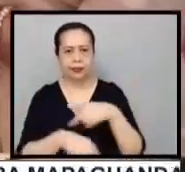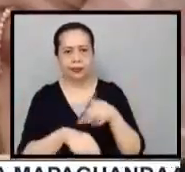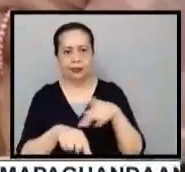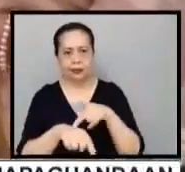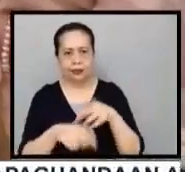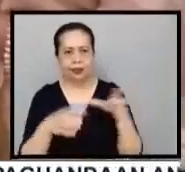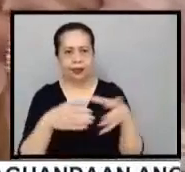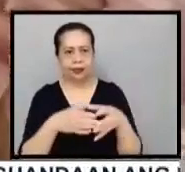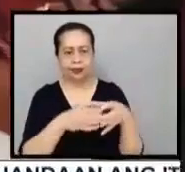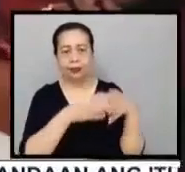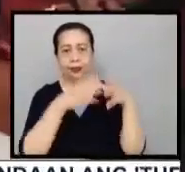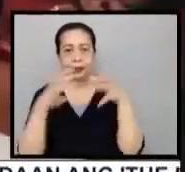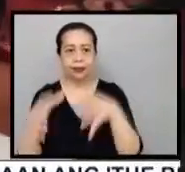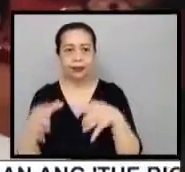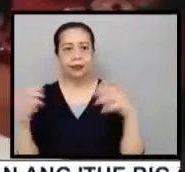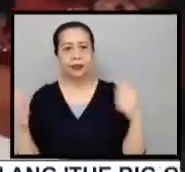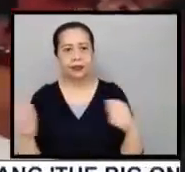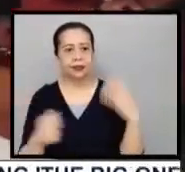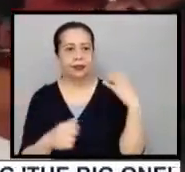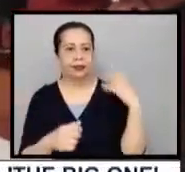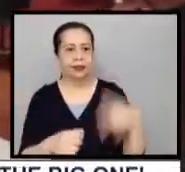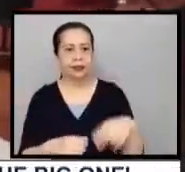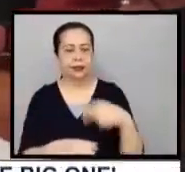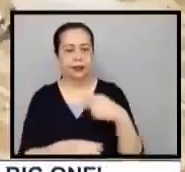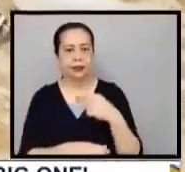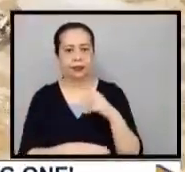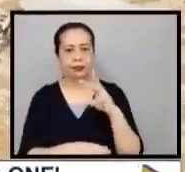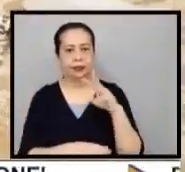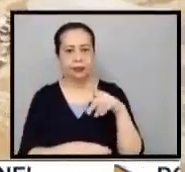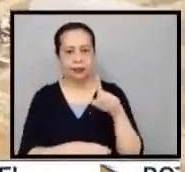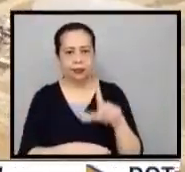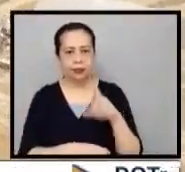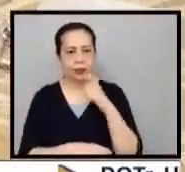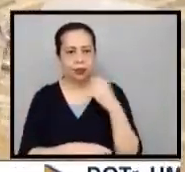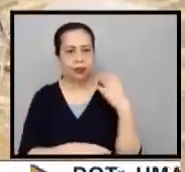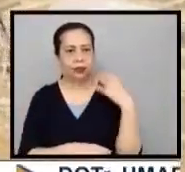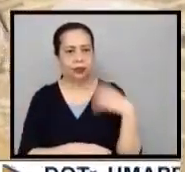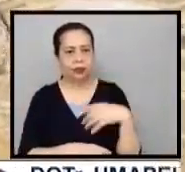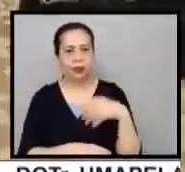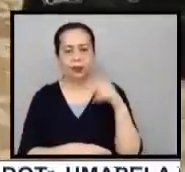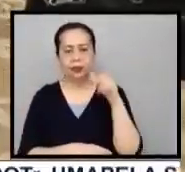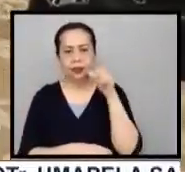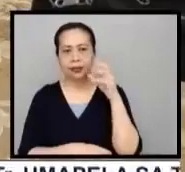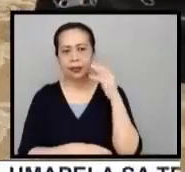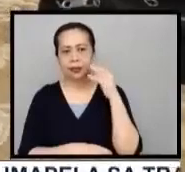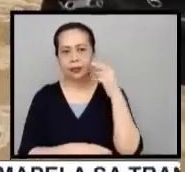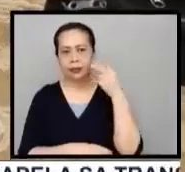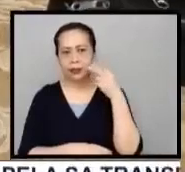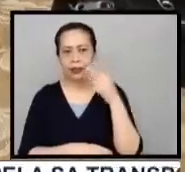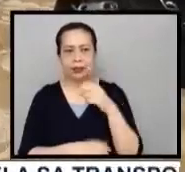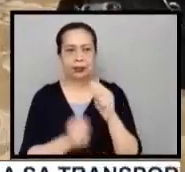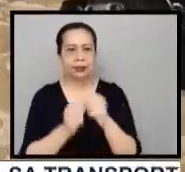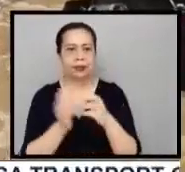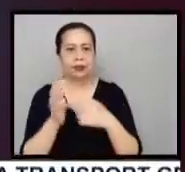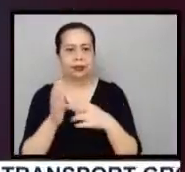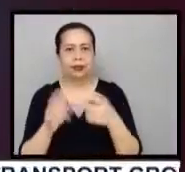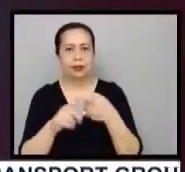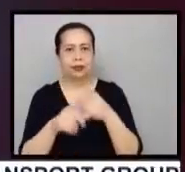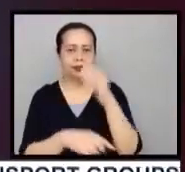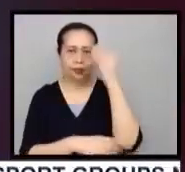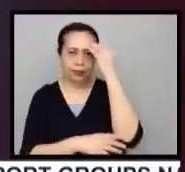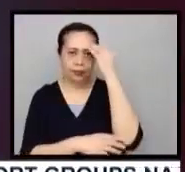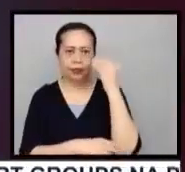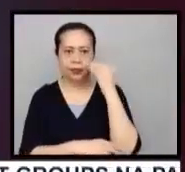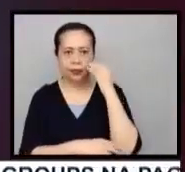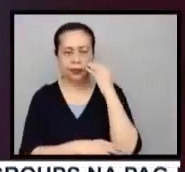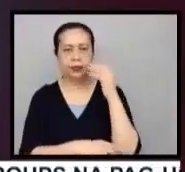po dito ang chairman ng HWPL, walang iba kundi si Chairman Lee Manhee. Kasama niya yung mga delegates from South Korea, bumisita sila